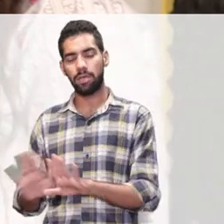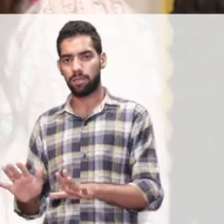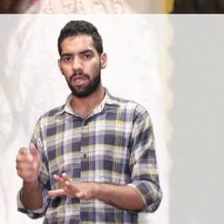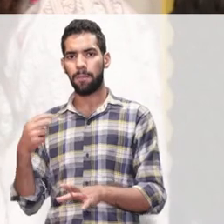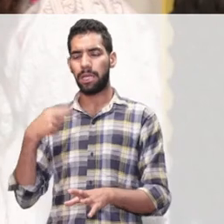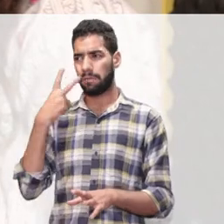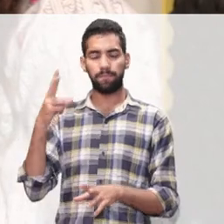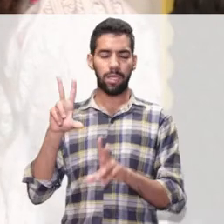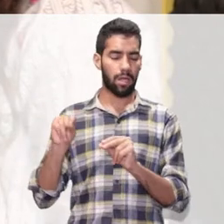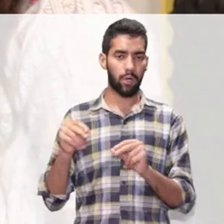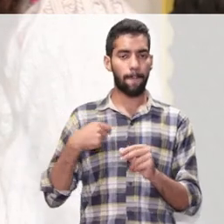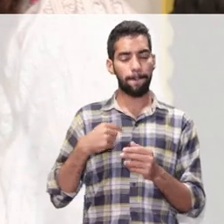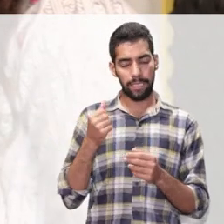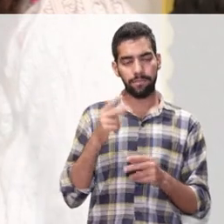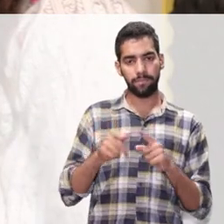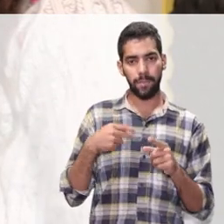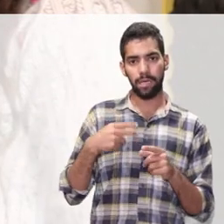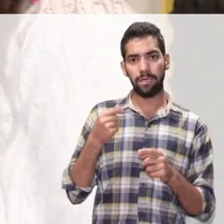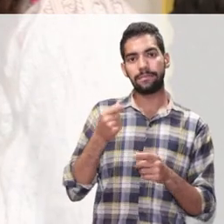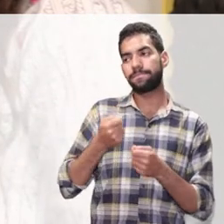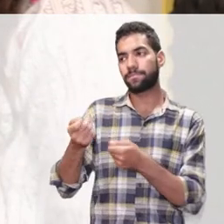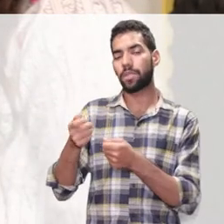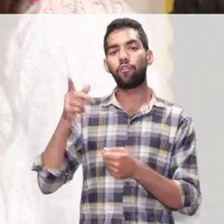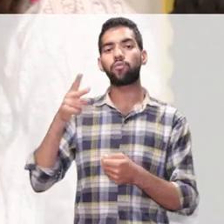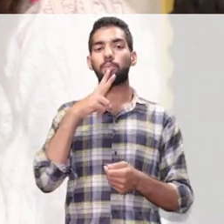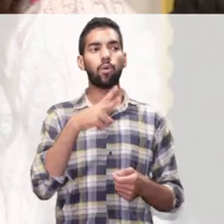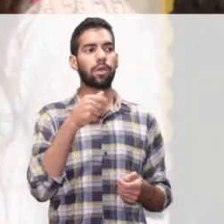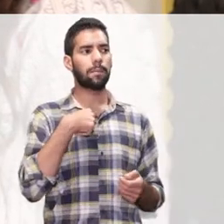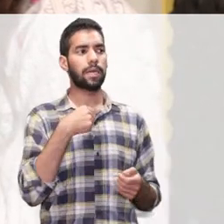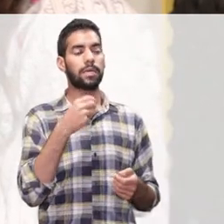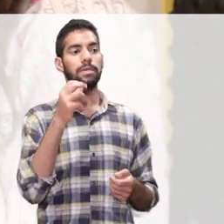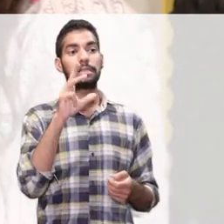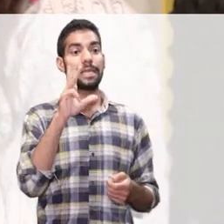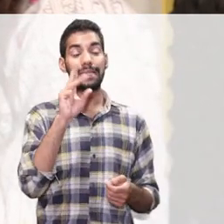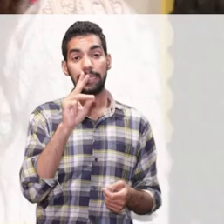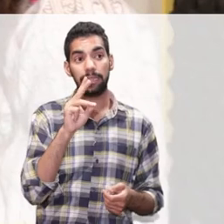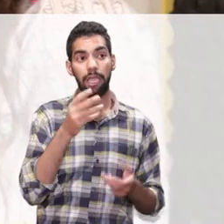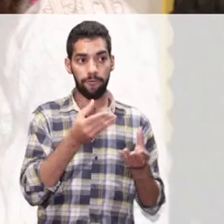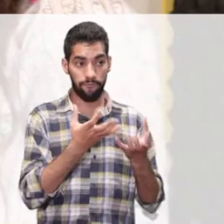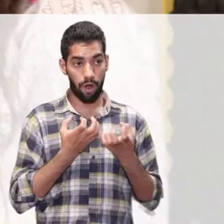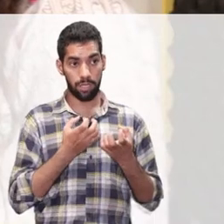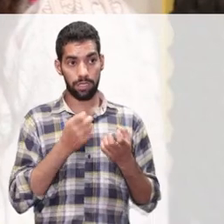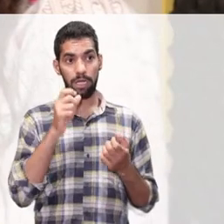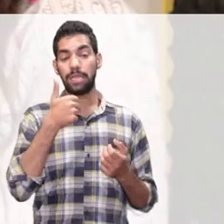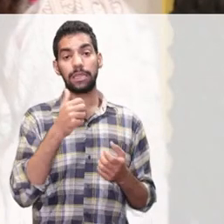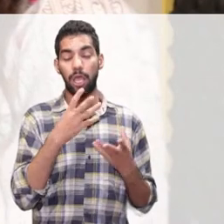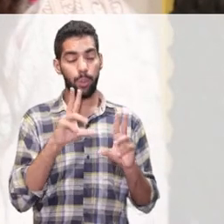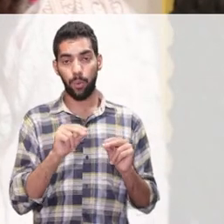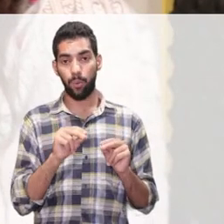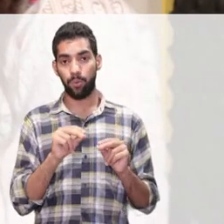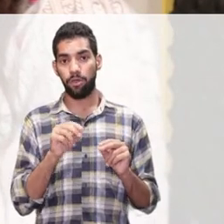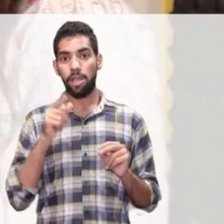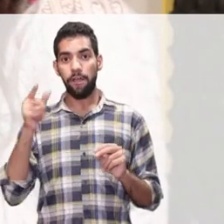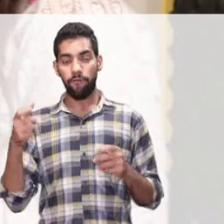लुकिंग अट हिम तो ईद सेट करें इस तरफ हम भी रूटीन है अच्छा मुझे वैसे मैं तरफ बैठा हुआ था